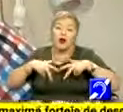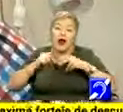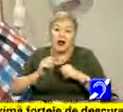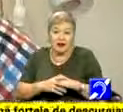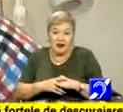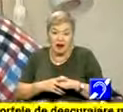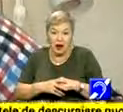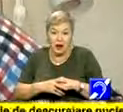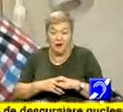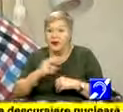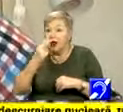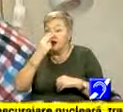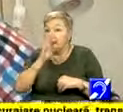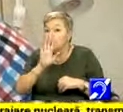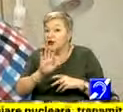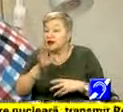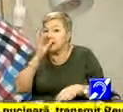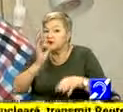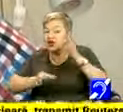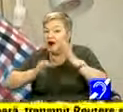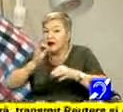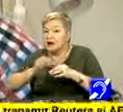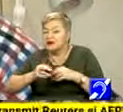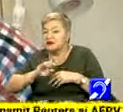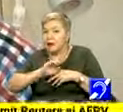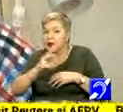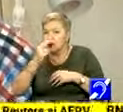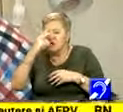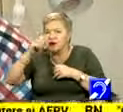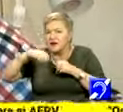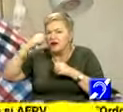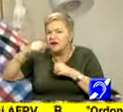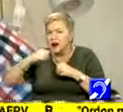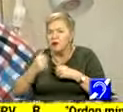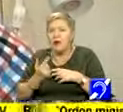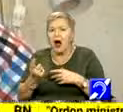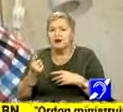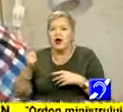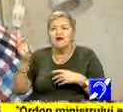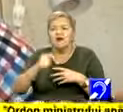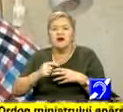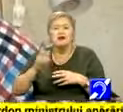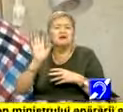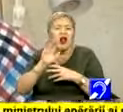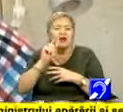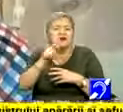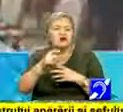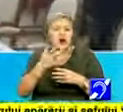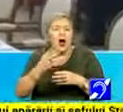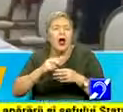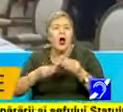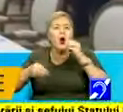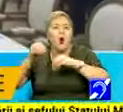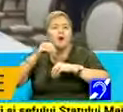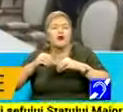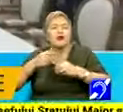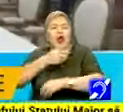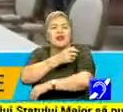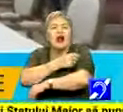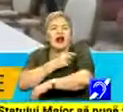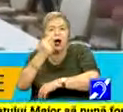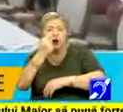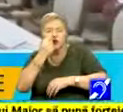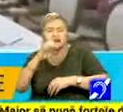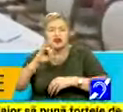Ziua, chiar mă uitam și studiam cu atenție imaginile venite pe rețelele de televiziune despre componența delegațiilor rusă